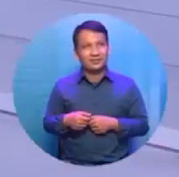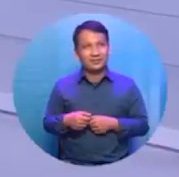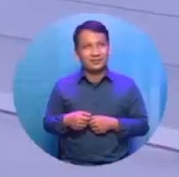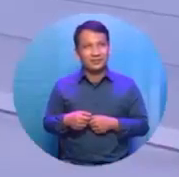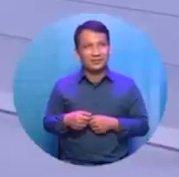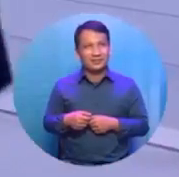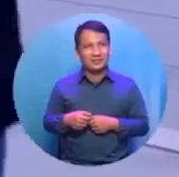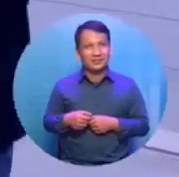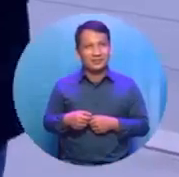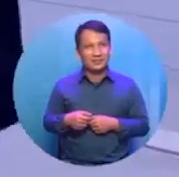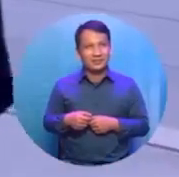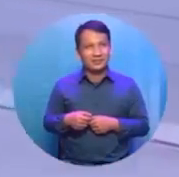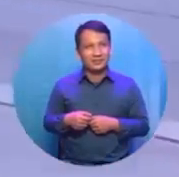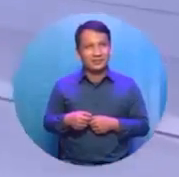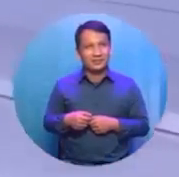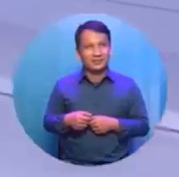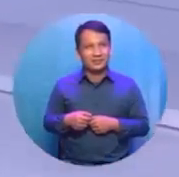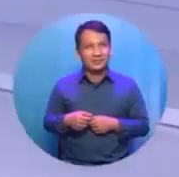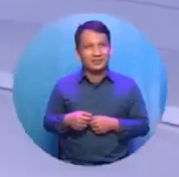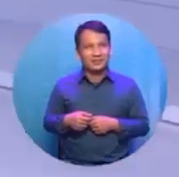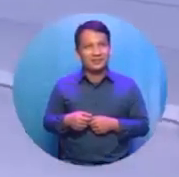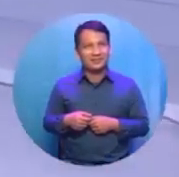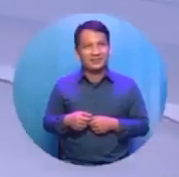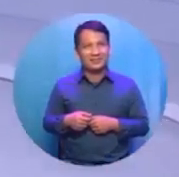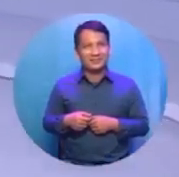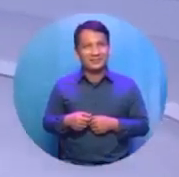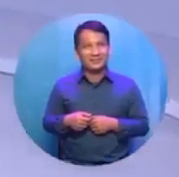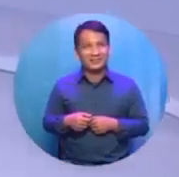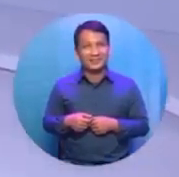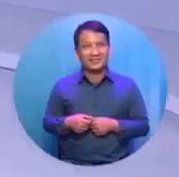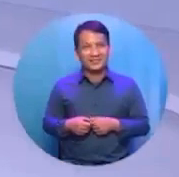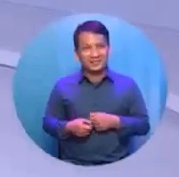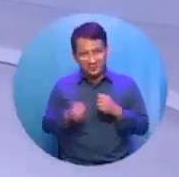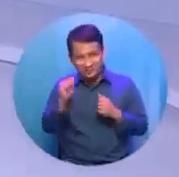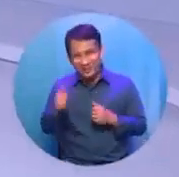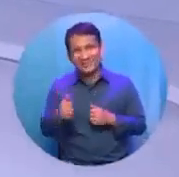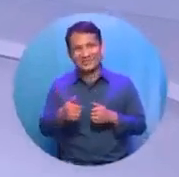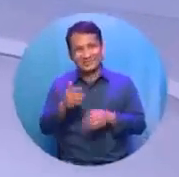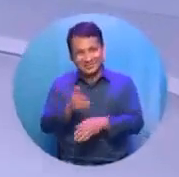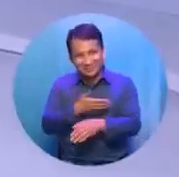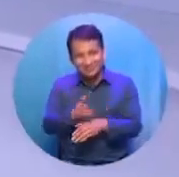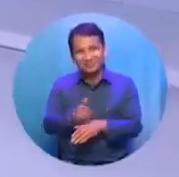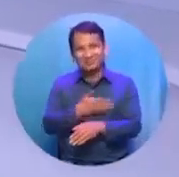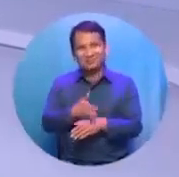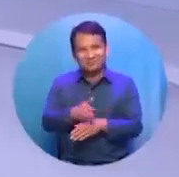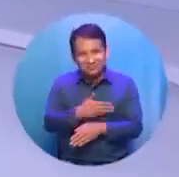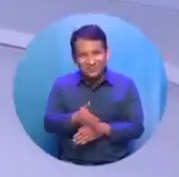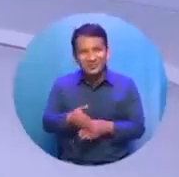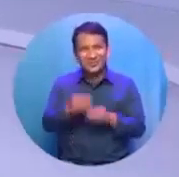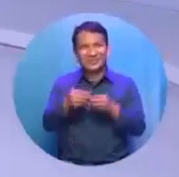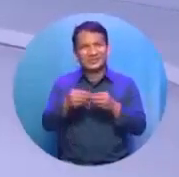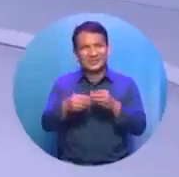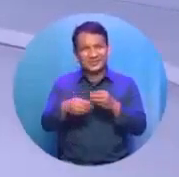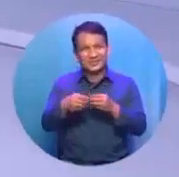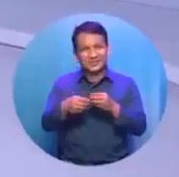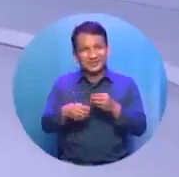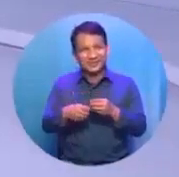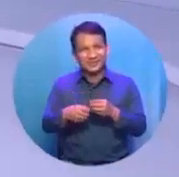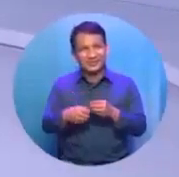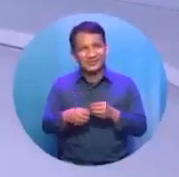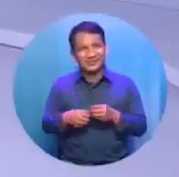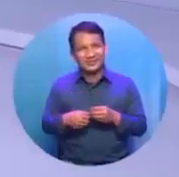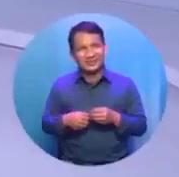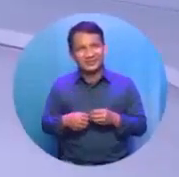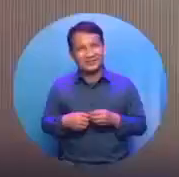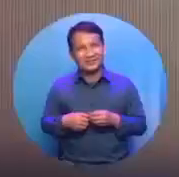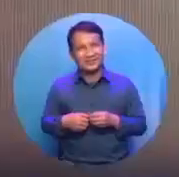ka, makakasama mo siya. Di ka iiwanan, sigurado ko yun. Sarap ito for